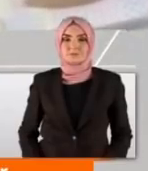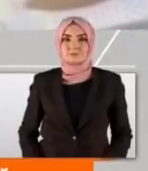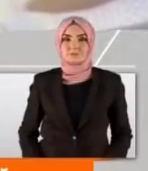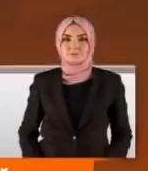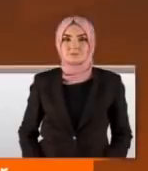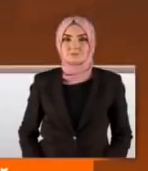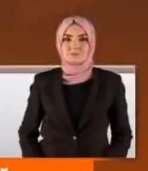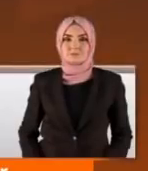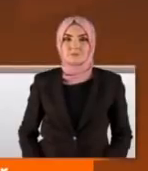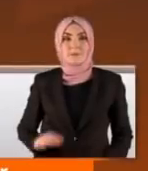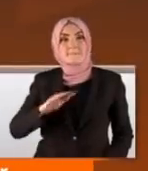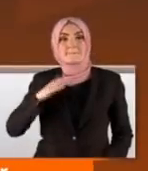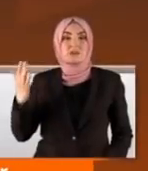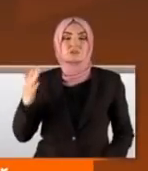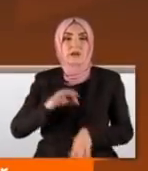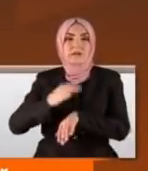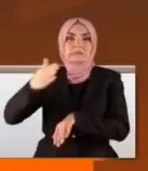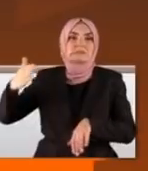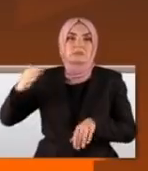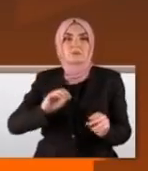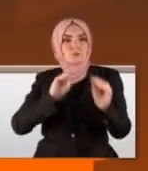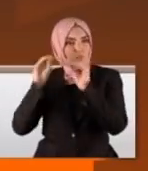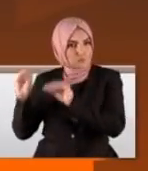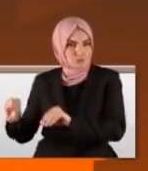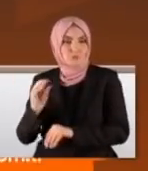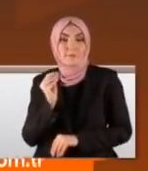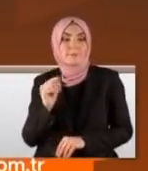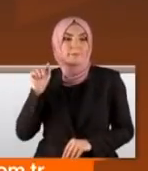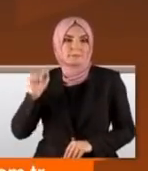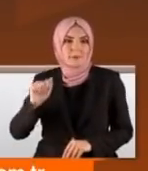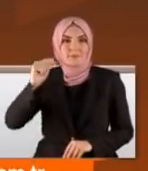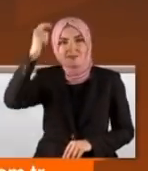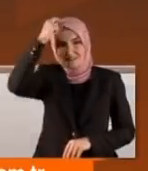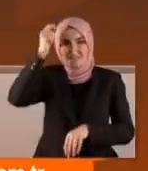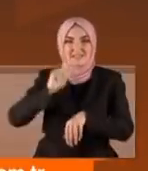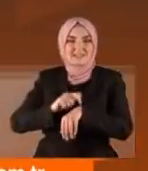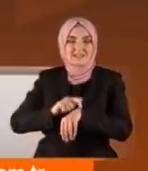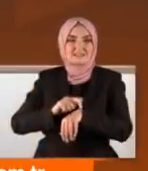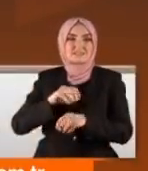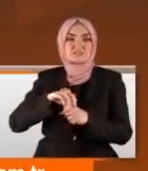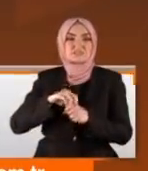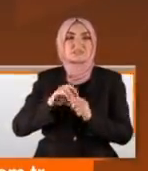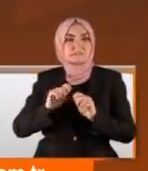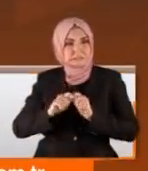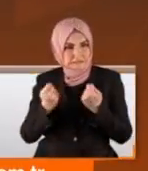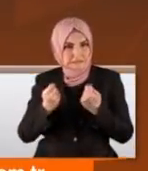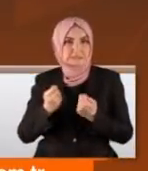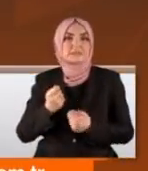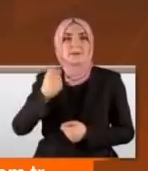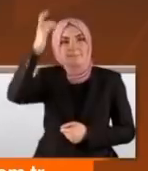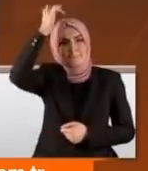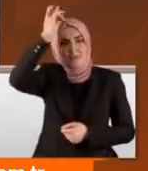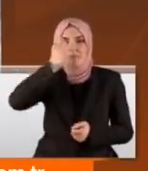bebeği götürüyor. Başka bir hastaneye götürülen Azra bebeğin kafatasında kırık olduğu ve beyin kanaması geçirdiği tespit edildi. Yoğun